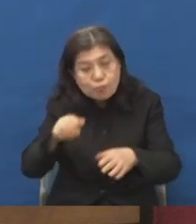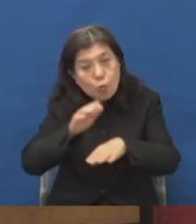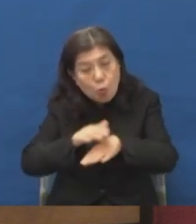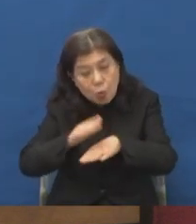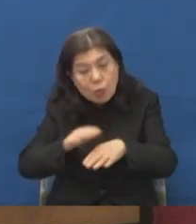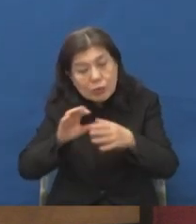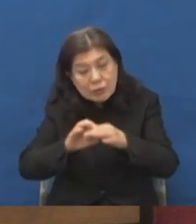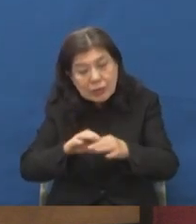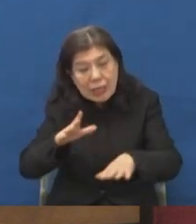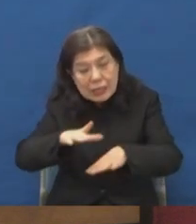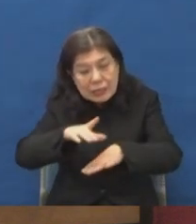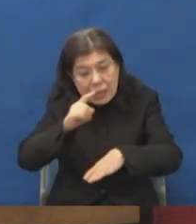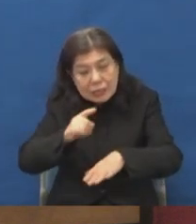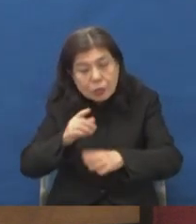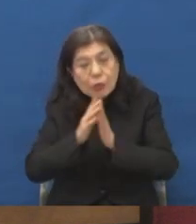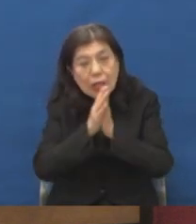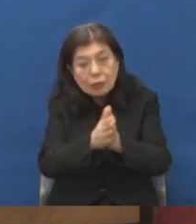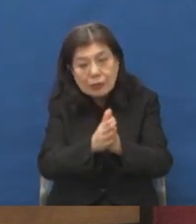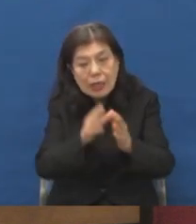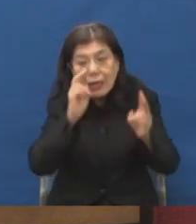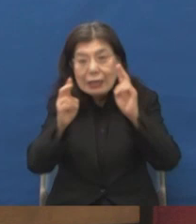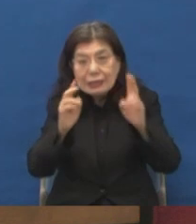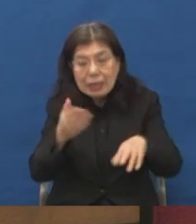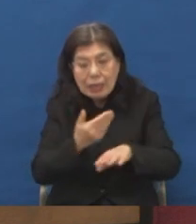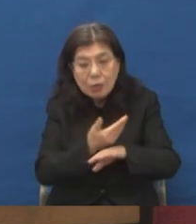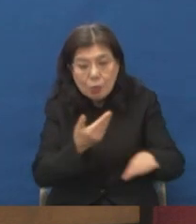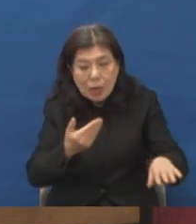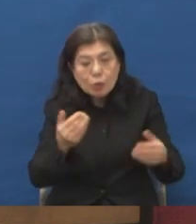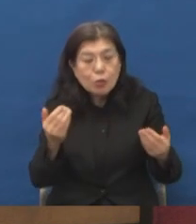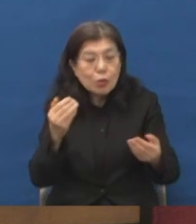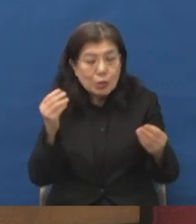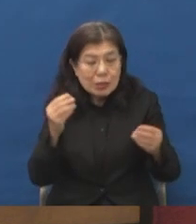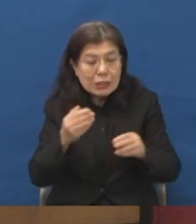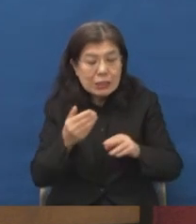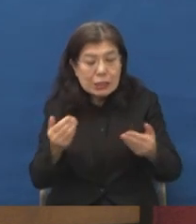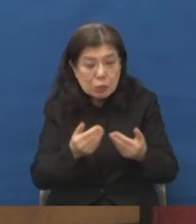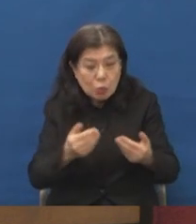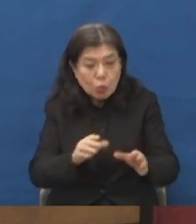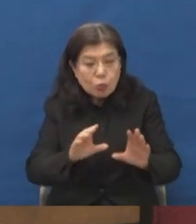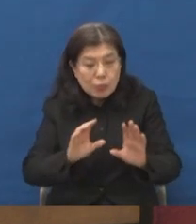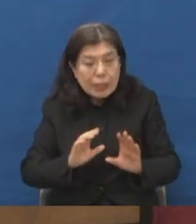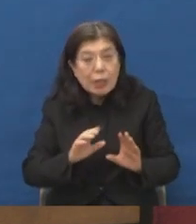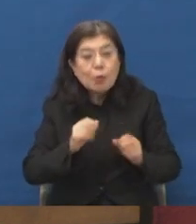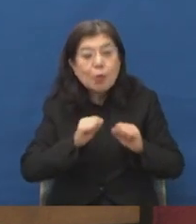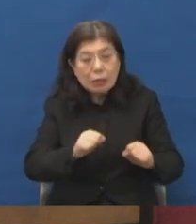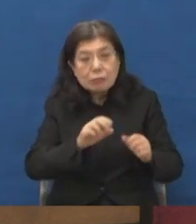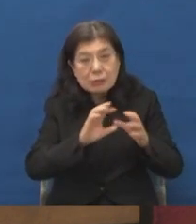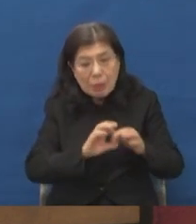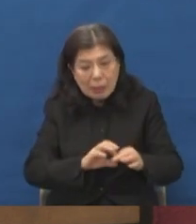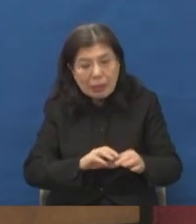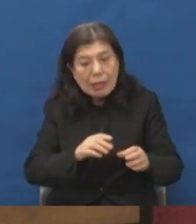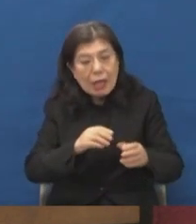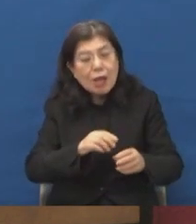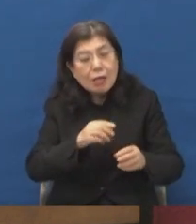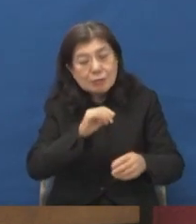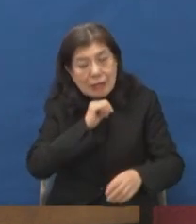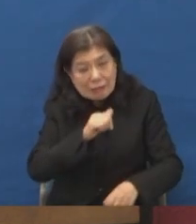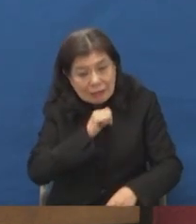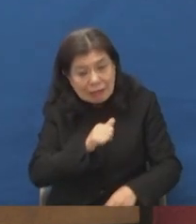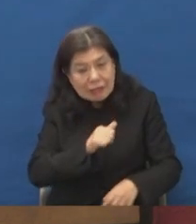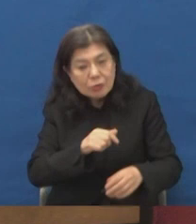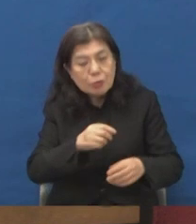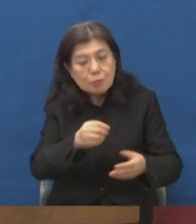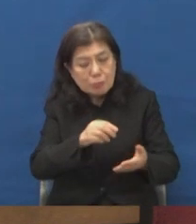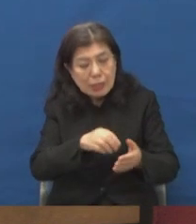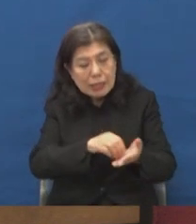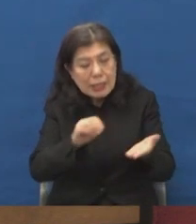指定していた事業者から、他の事業での受け入れ等により、受け入れ要領が不足していることを理由に、受け入れを辞退したい旨の申し出があったこと